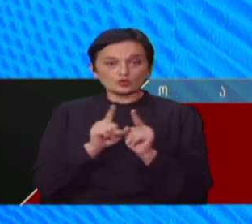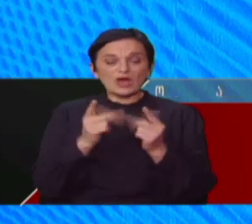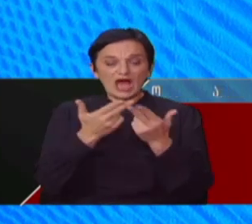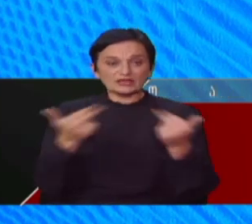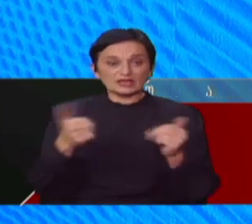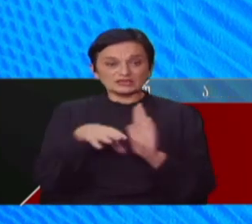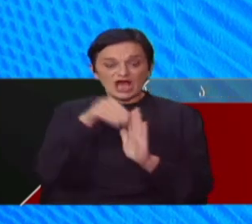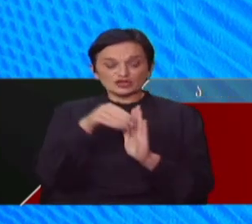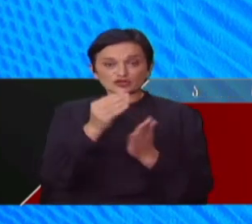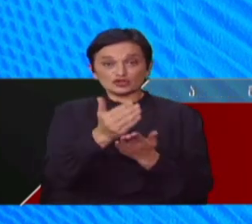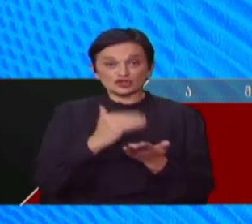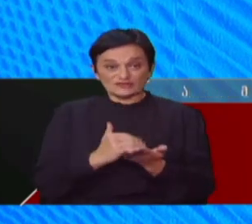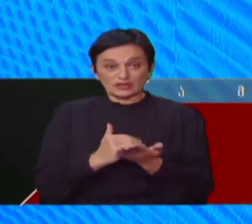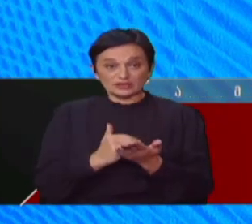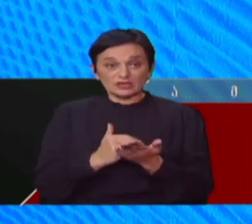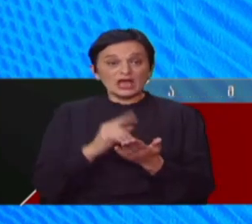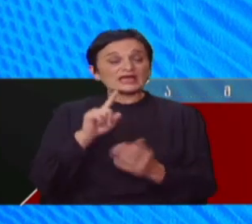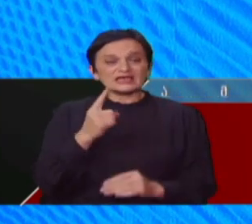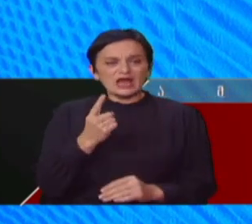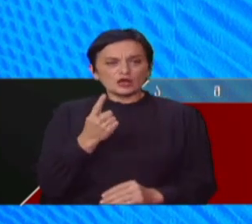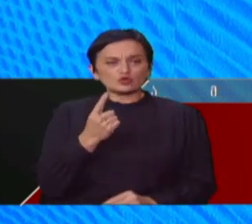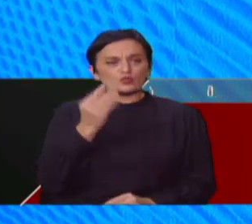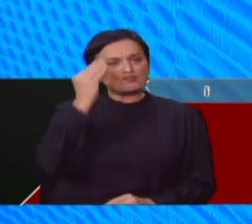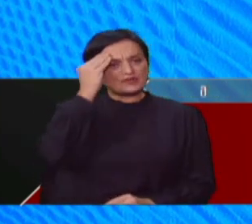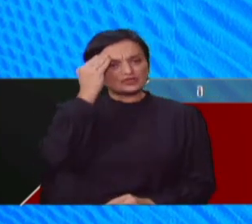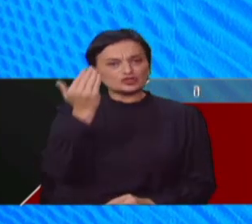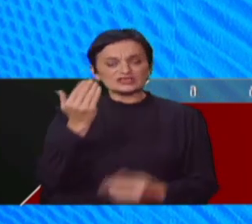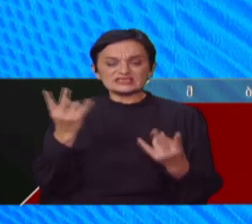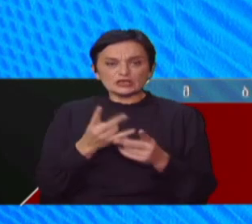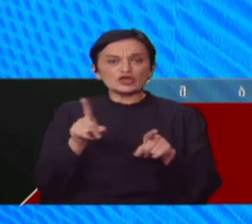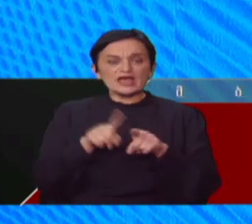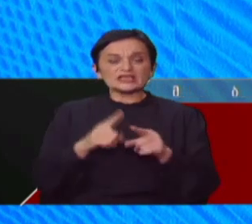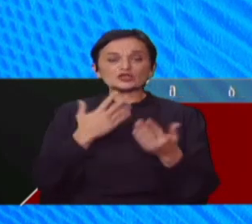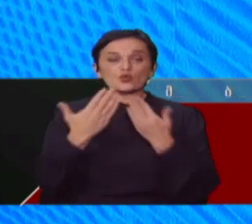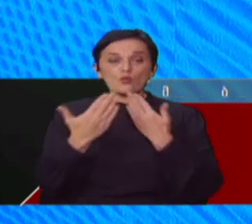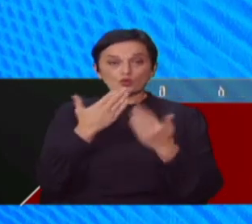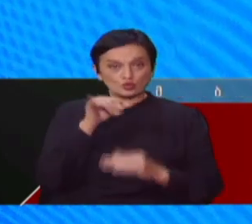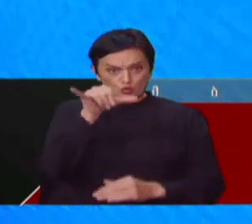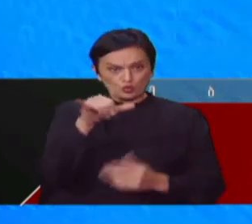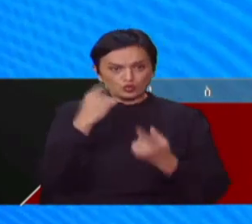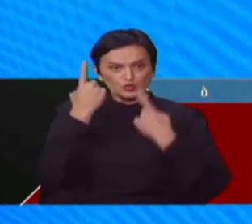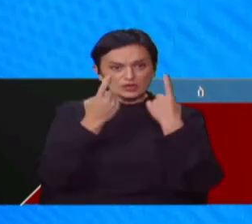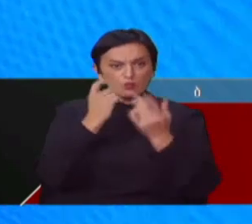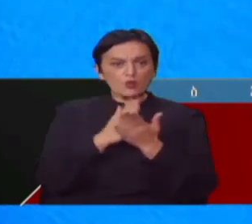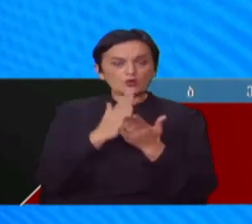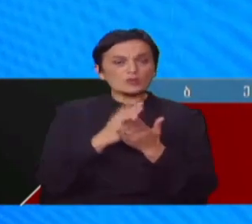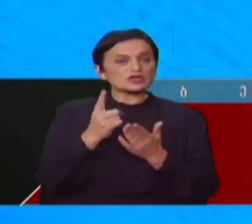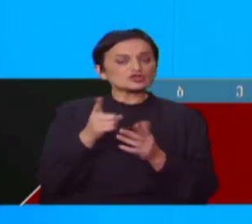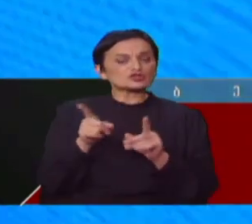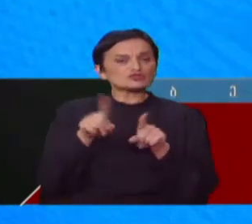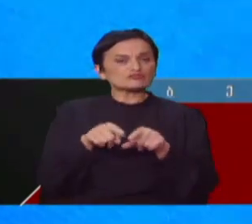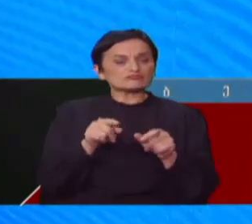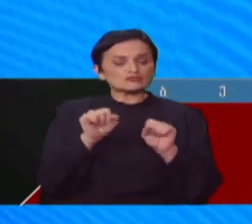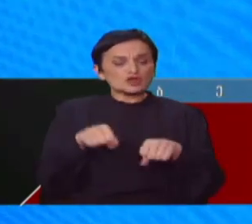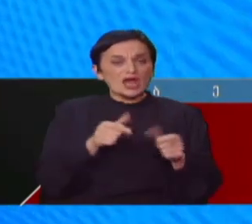აღიარონ არჩევნების შედეგები. რატომ მიიჩნევთ საჭიროთ ასეთ მოწოდებას? ხომ არ გაქვთ ინფორმაცია, რისთვის შეიძლება ემზადოთ